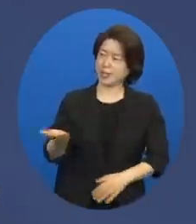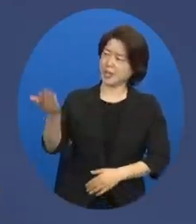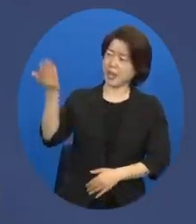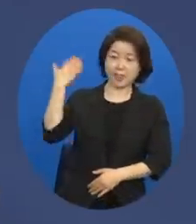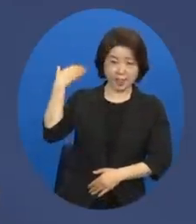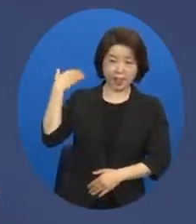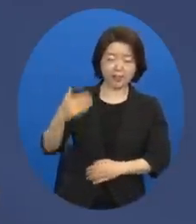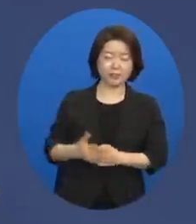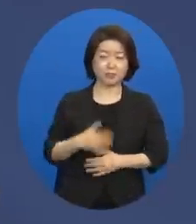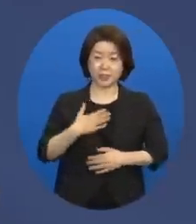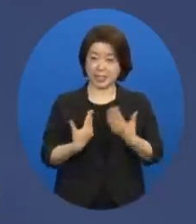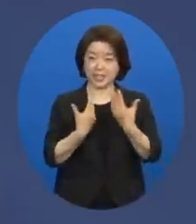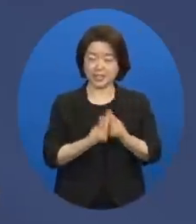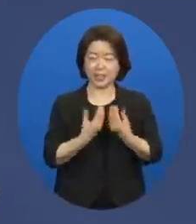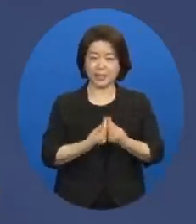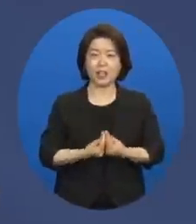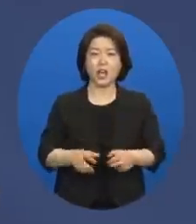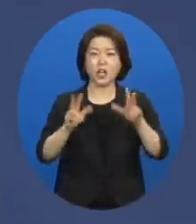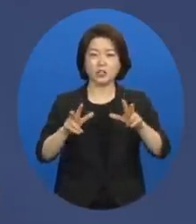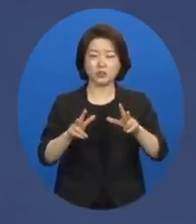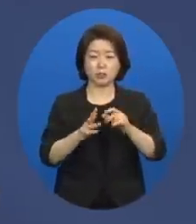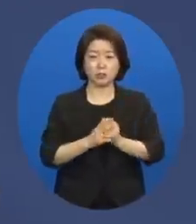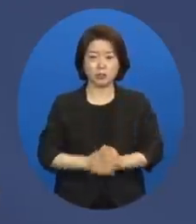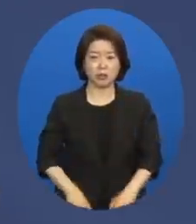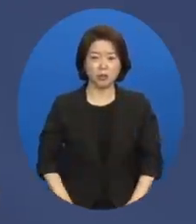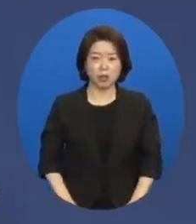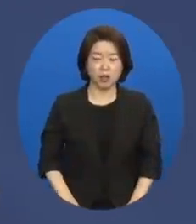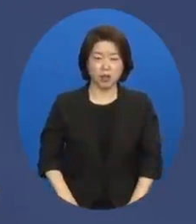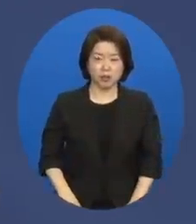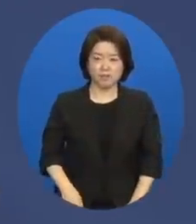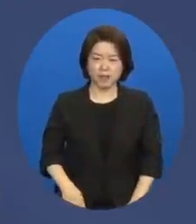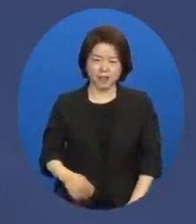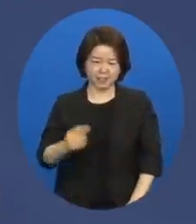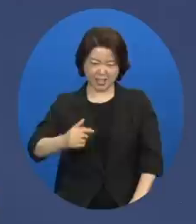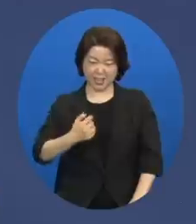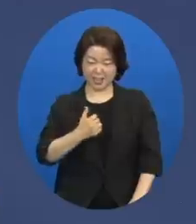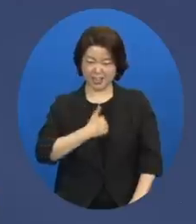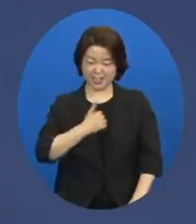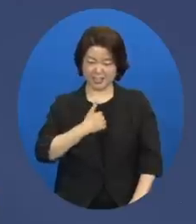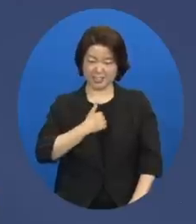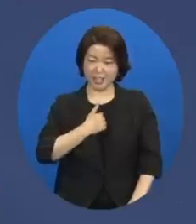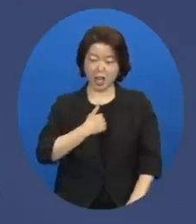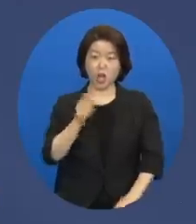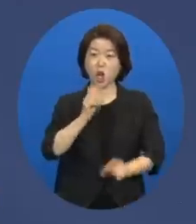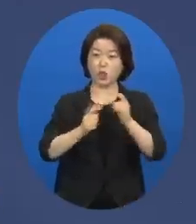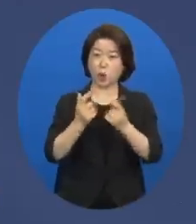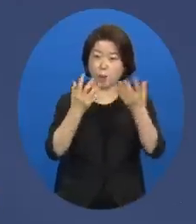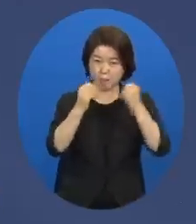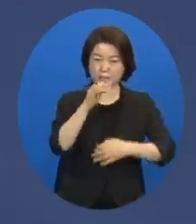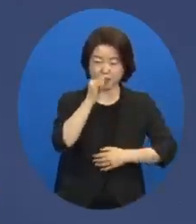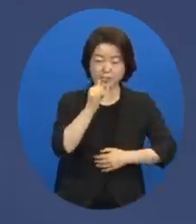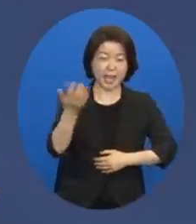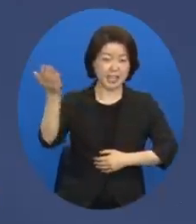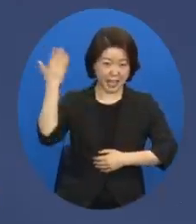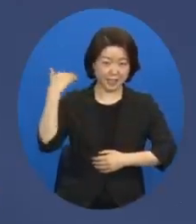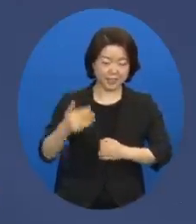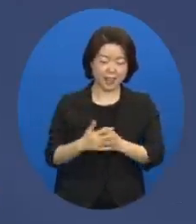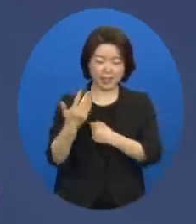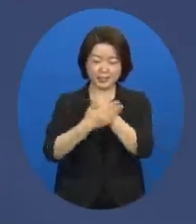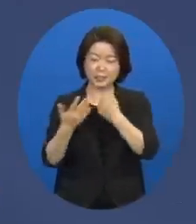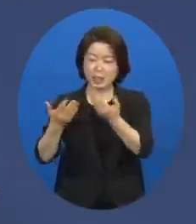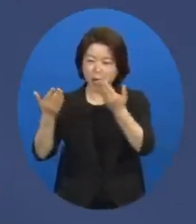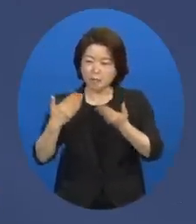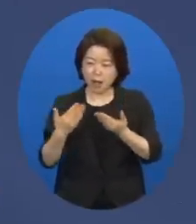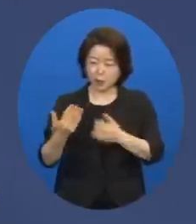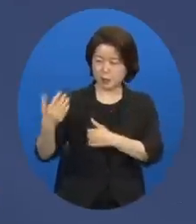한데 제가 이제 지금도 시퍼렇지만 그때는 더 날퍼런 그런 그 은혜를 받고 사명받은 지 얼마